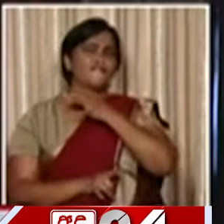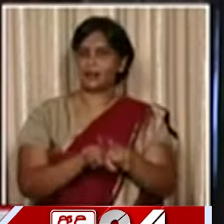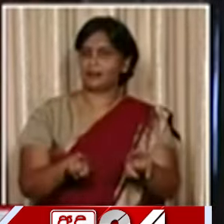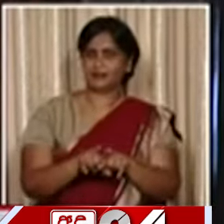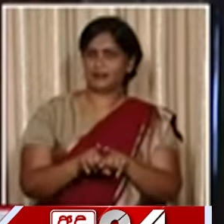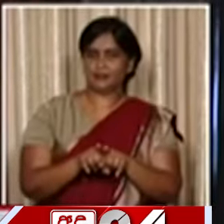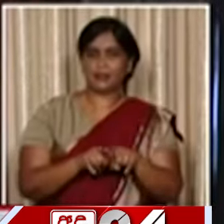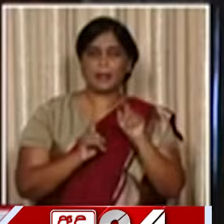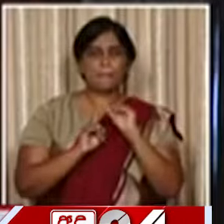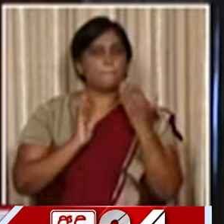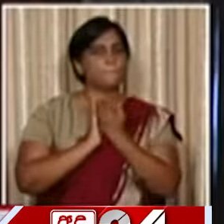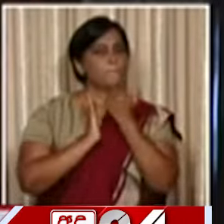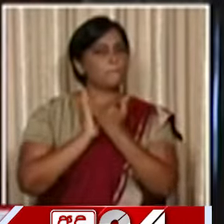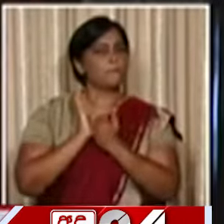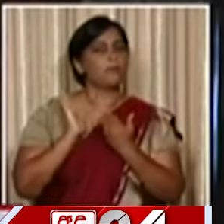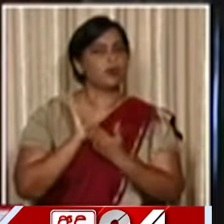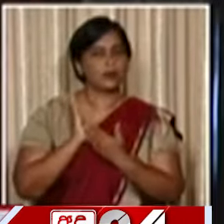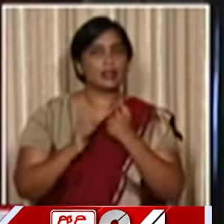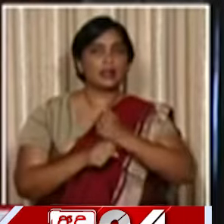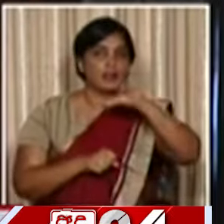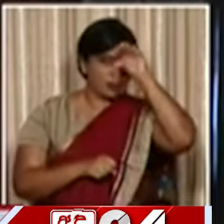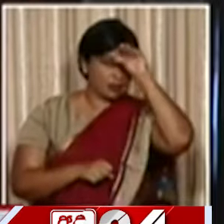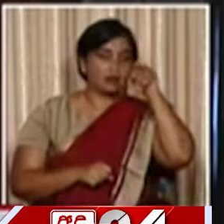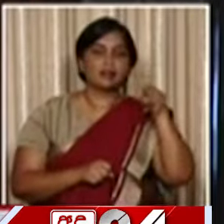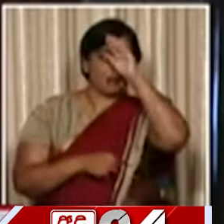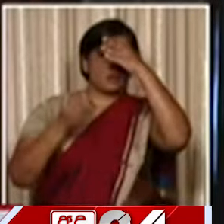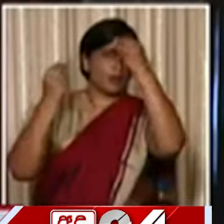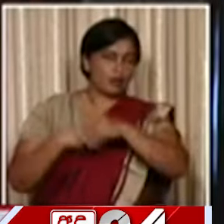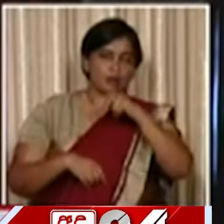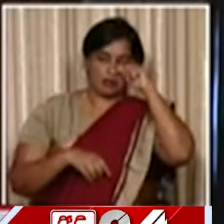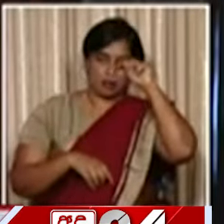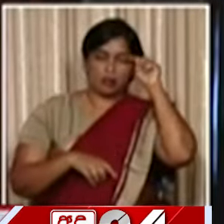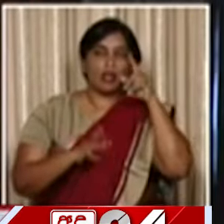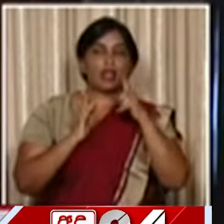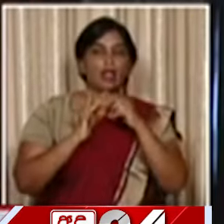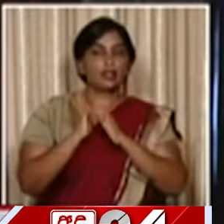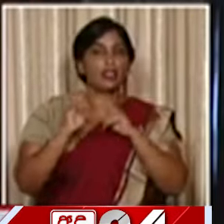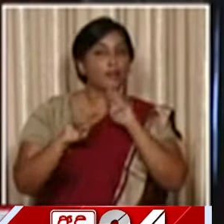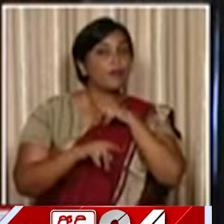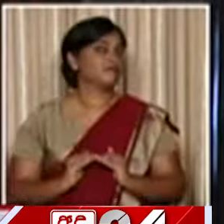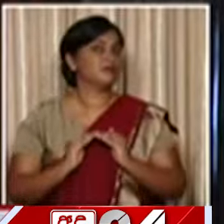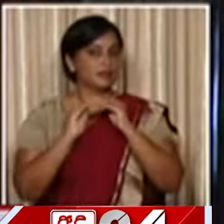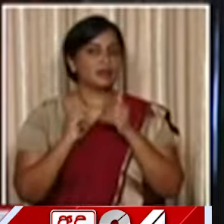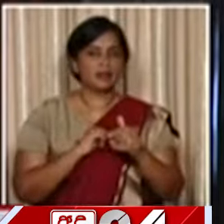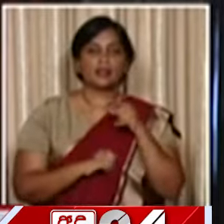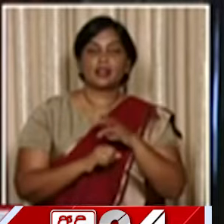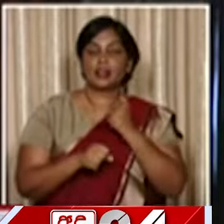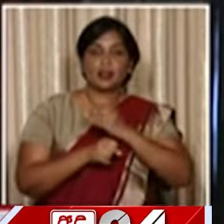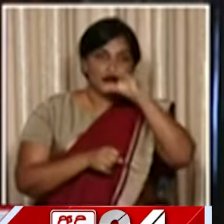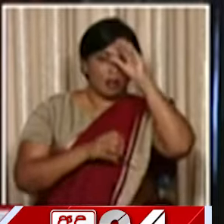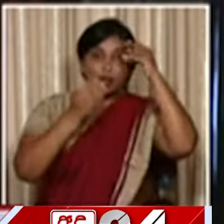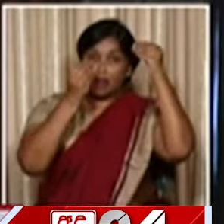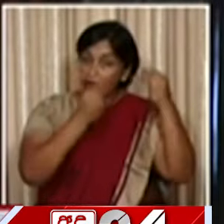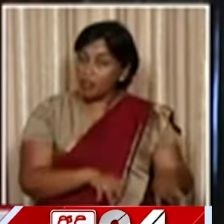මේ ප්‍රතිපත්ති ප්‍රකාශයේ ග්‍රීසිය ගැන කෝට් කරනවා IMF එක තමයි ග්‍රීසිය වැට්ටුවේ ඒ ග්‍රීසිය